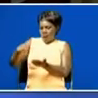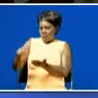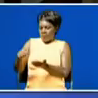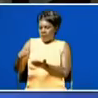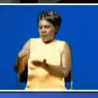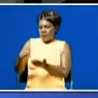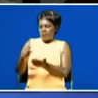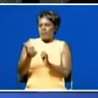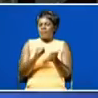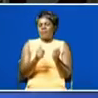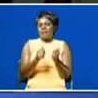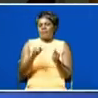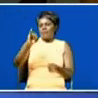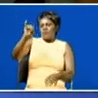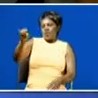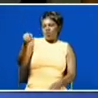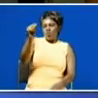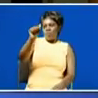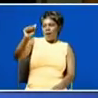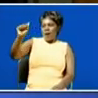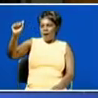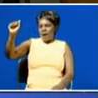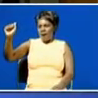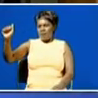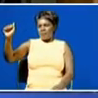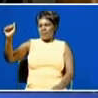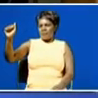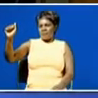nchini. Hassan Juma,